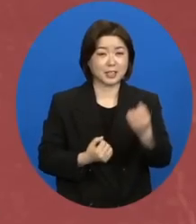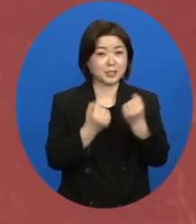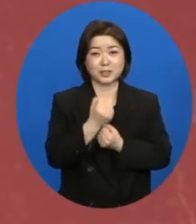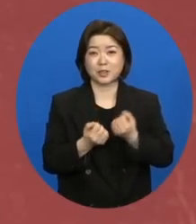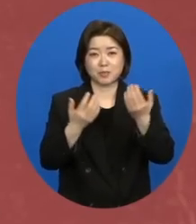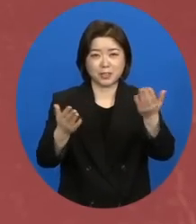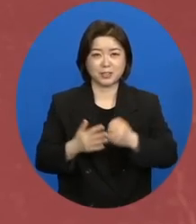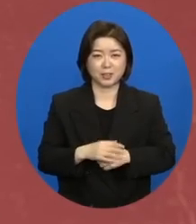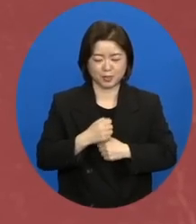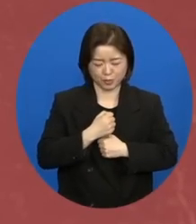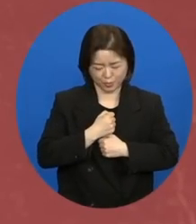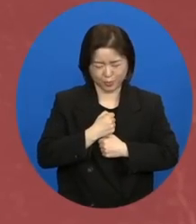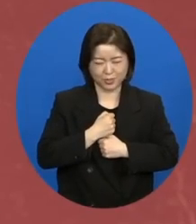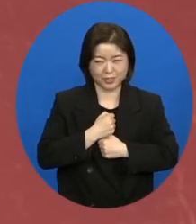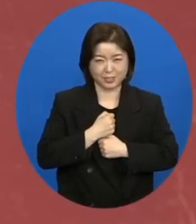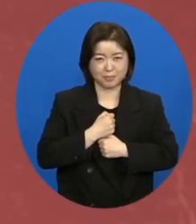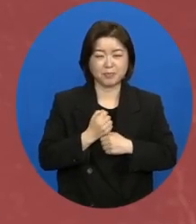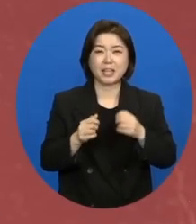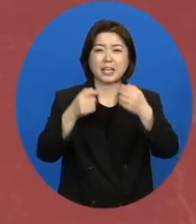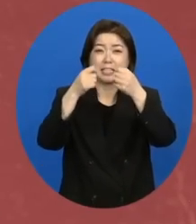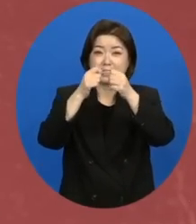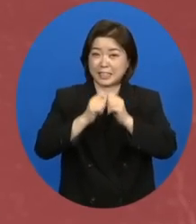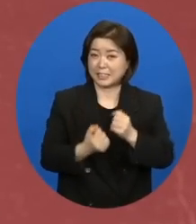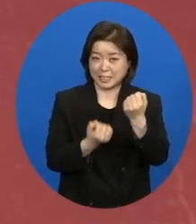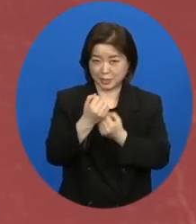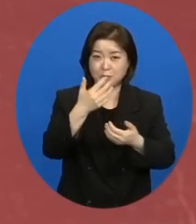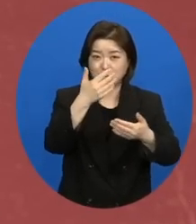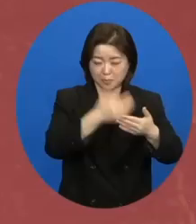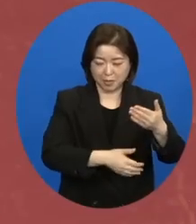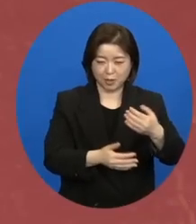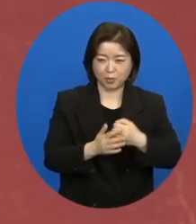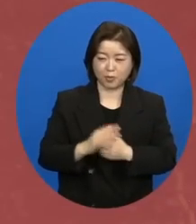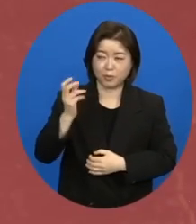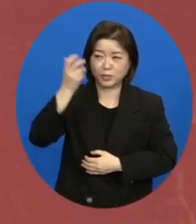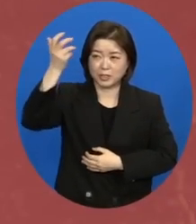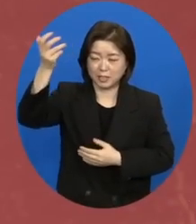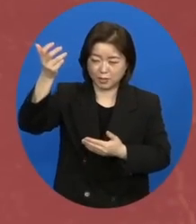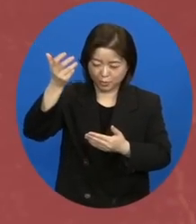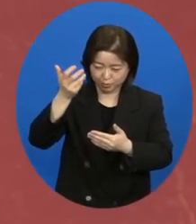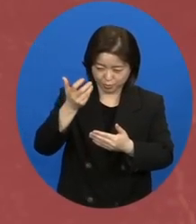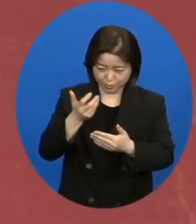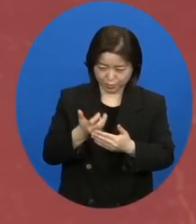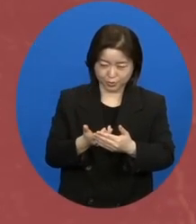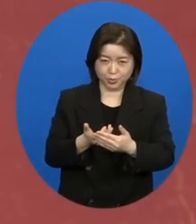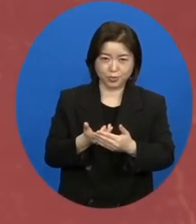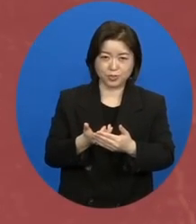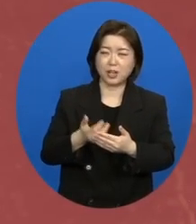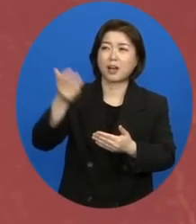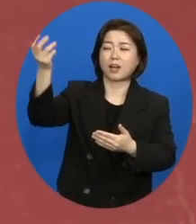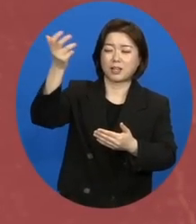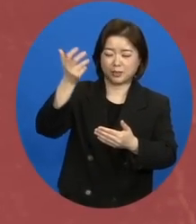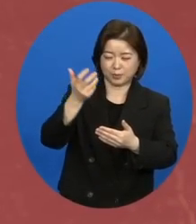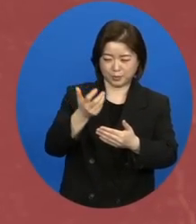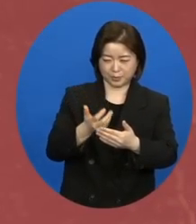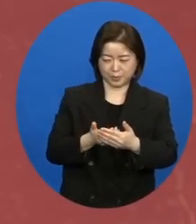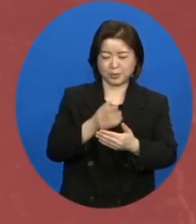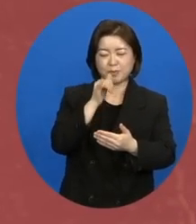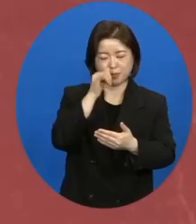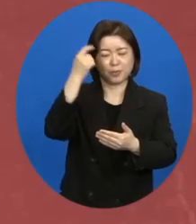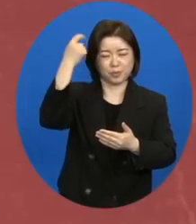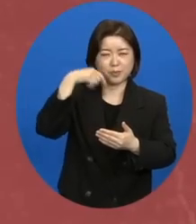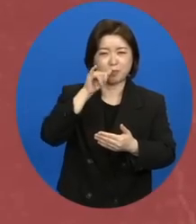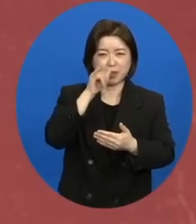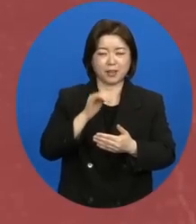좀 조심스러워서 자세한 설명 안 할게요. 초청하면 임재하는 걸 느낄 수가 있어요.